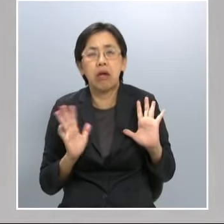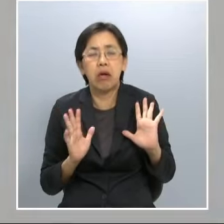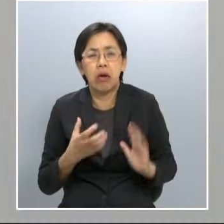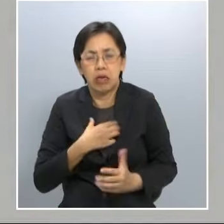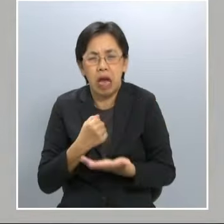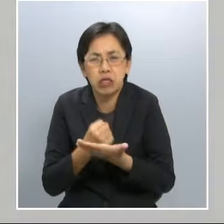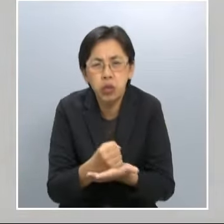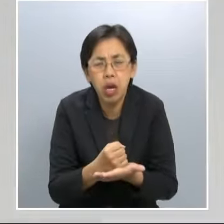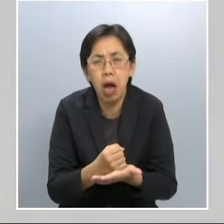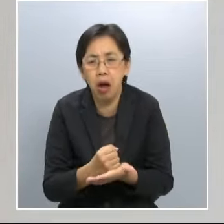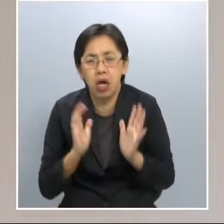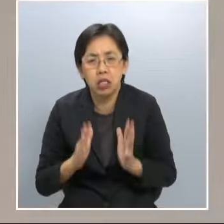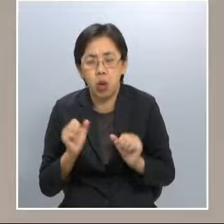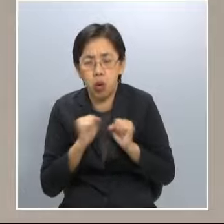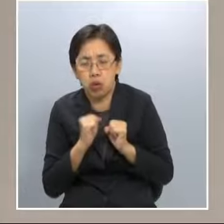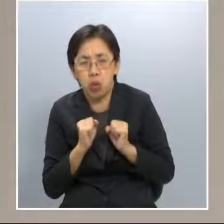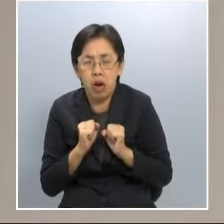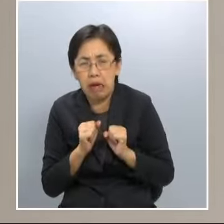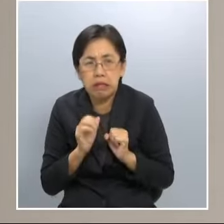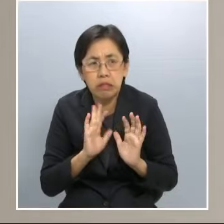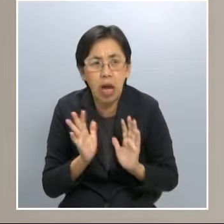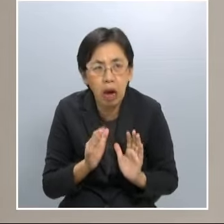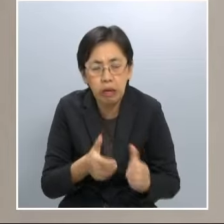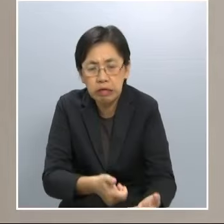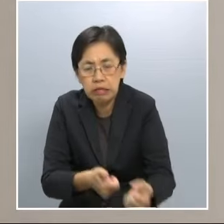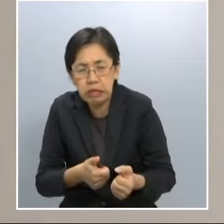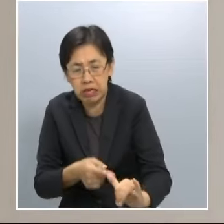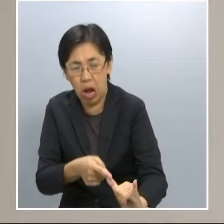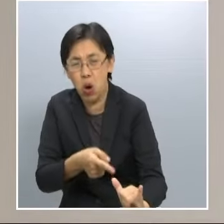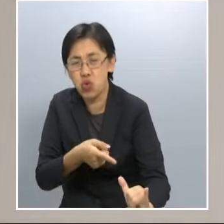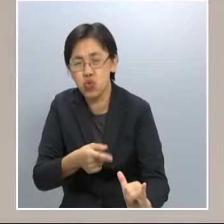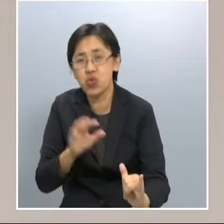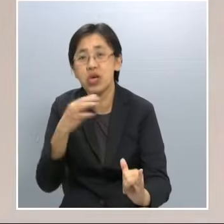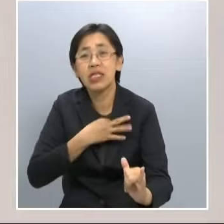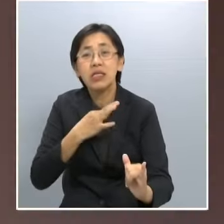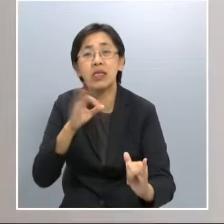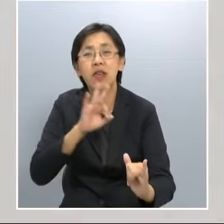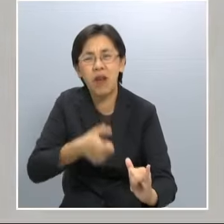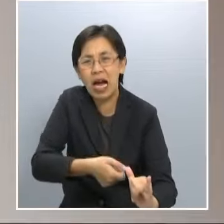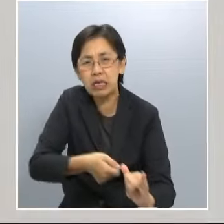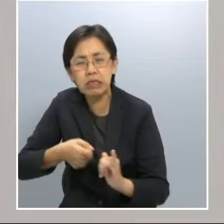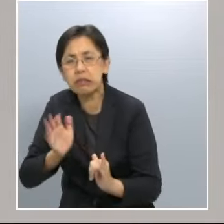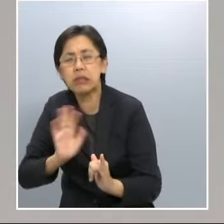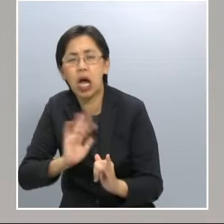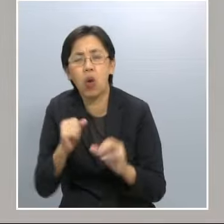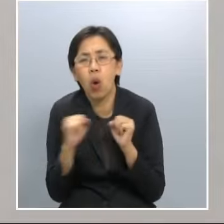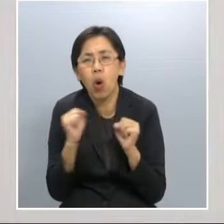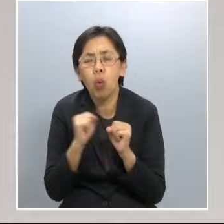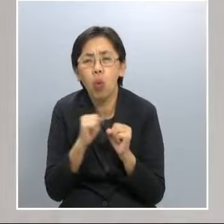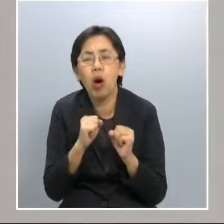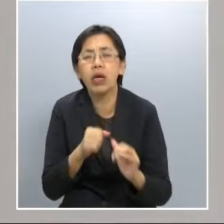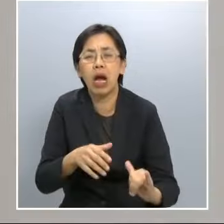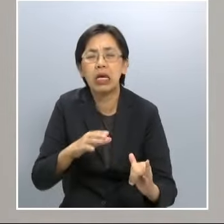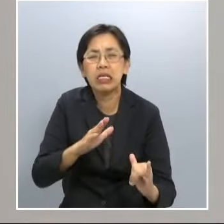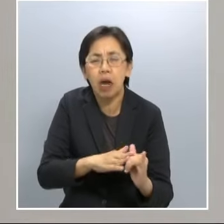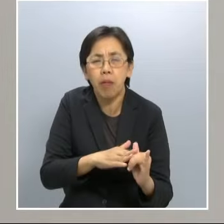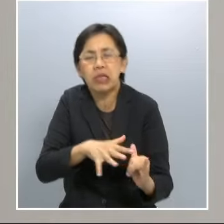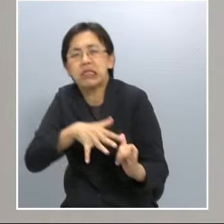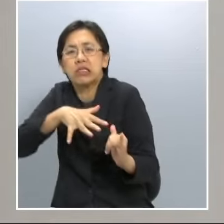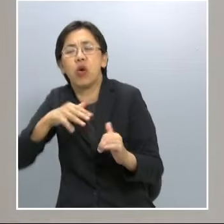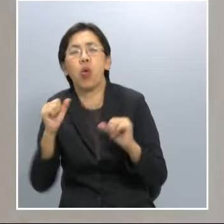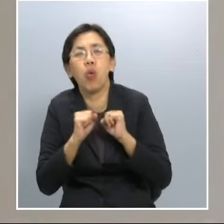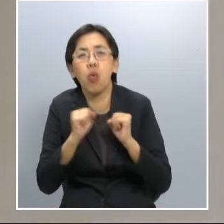ยแต่ไม่มีใครกล้าเข้าไปดึงตัวนักเรียนชายรายนี้ออกมาเนื่องจากคงจะกลัวกระแสไฟฟ้าช็อตผ่